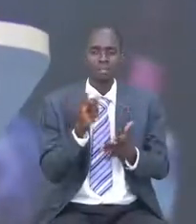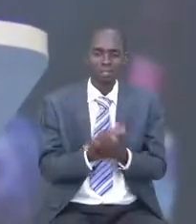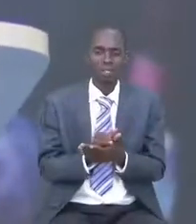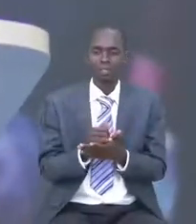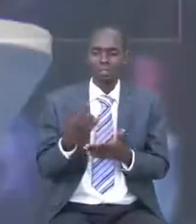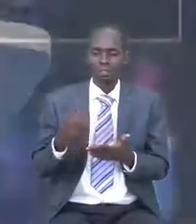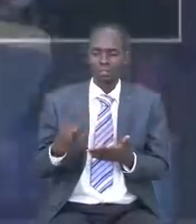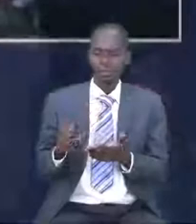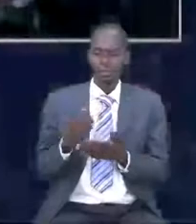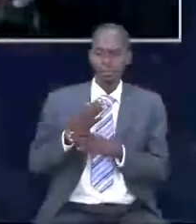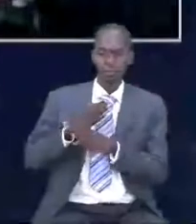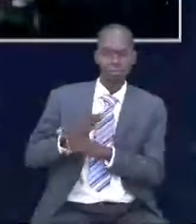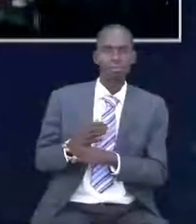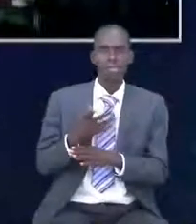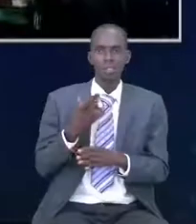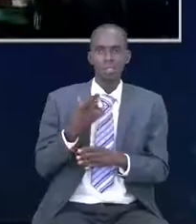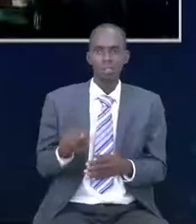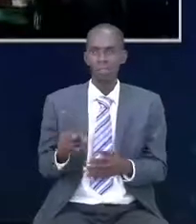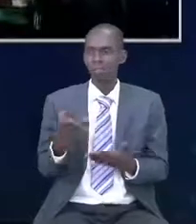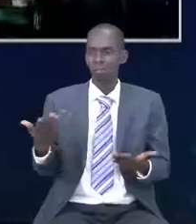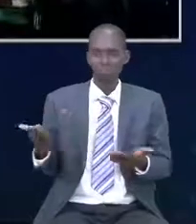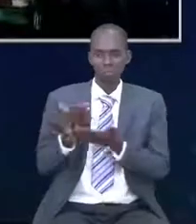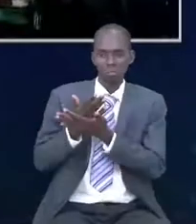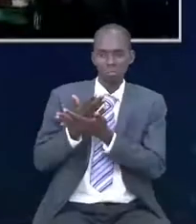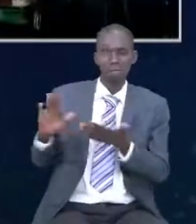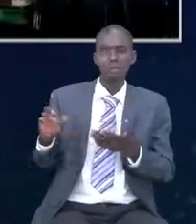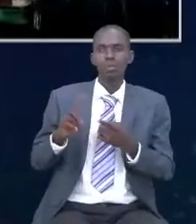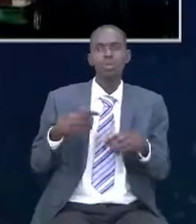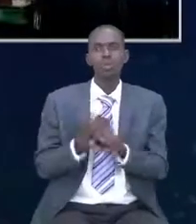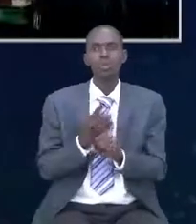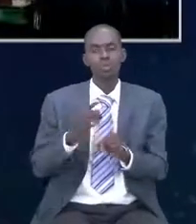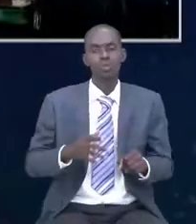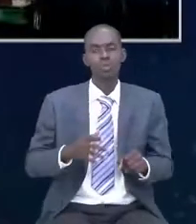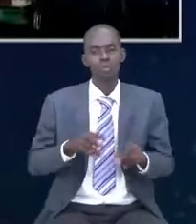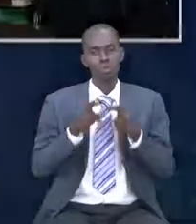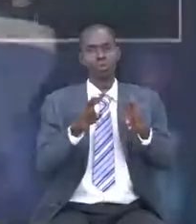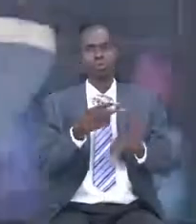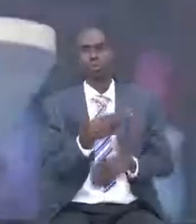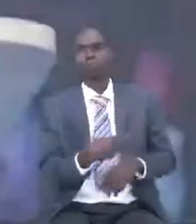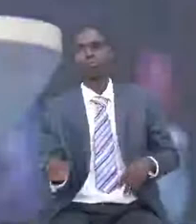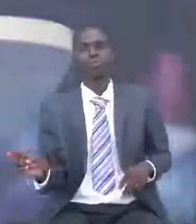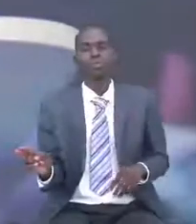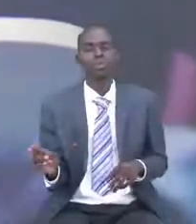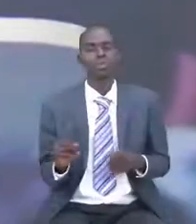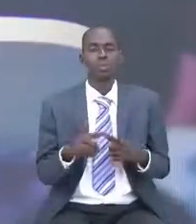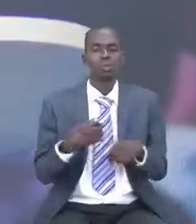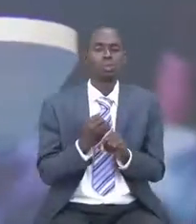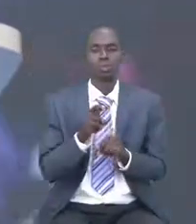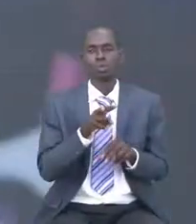au problème, de te rendre inutile, de détruire ta